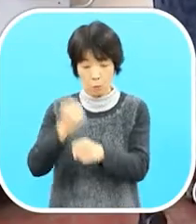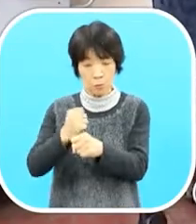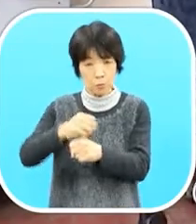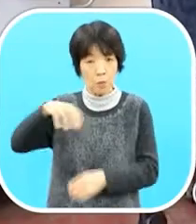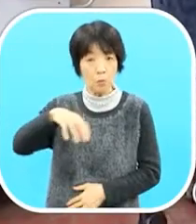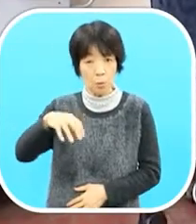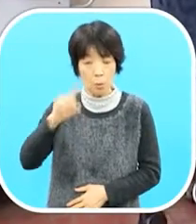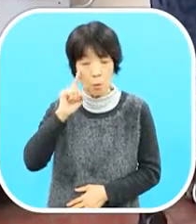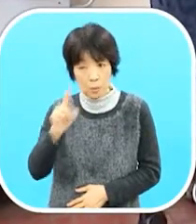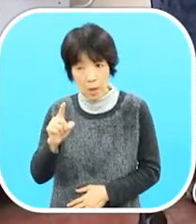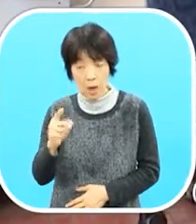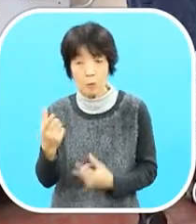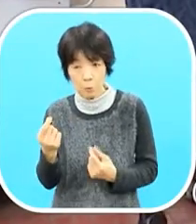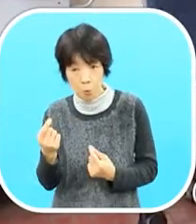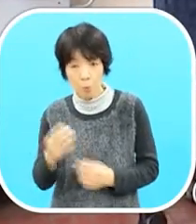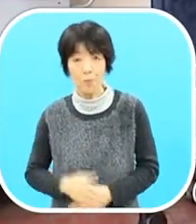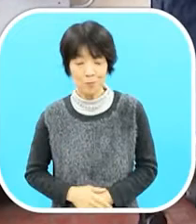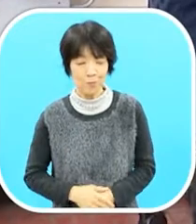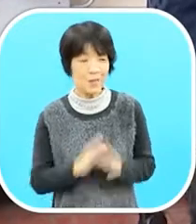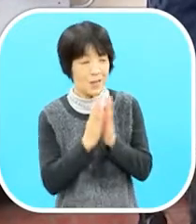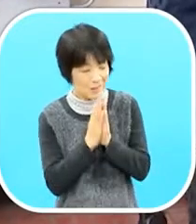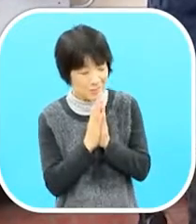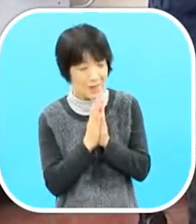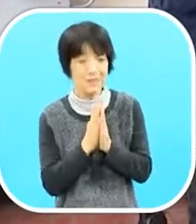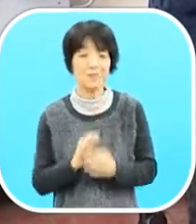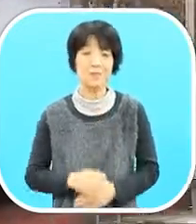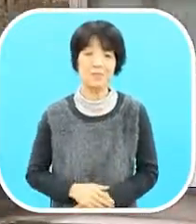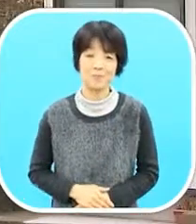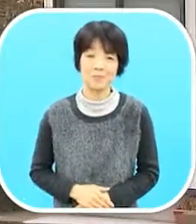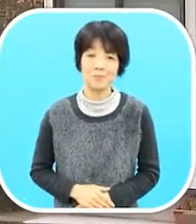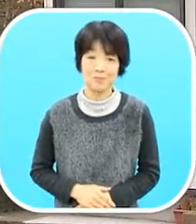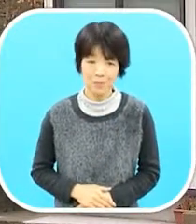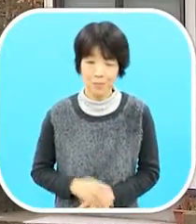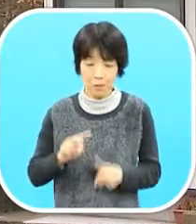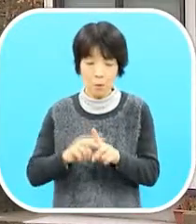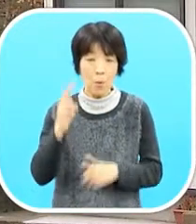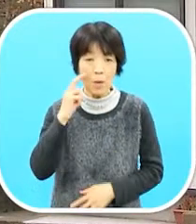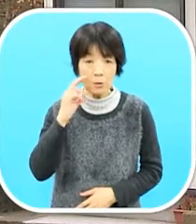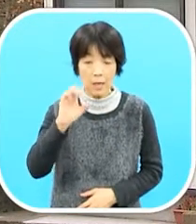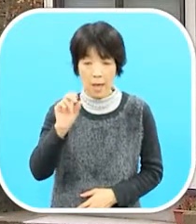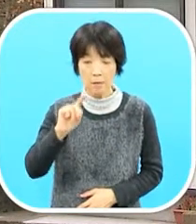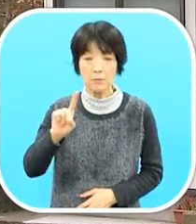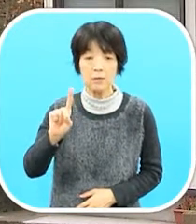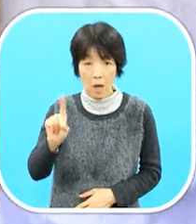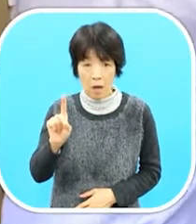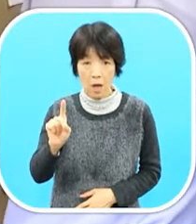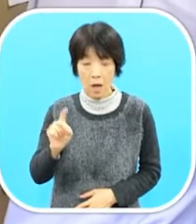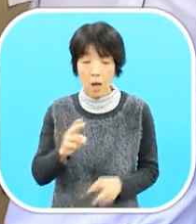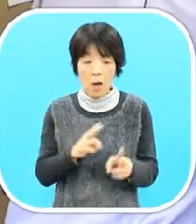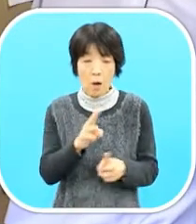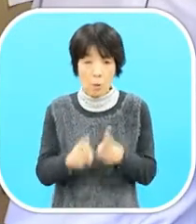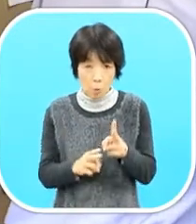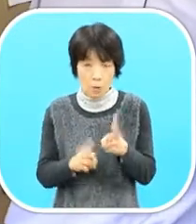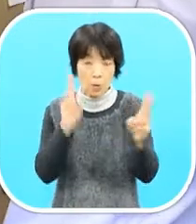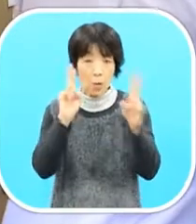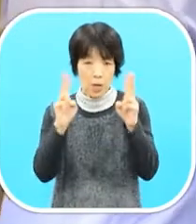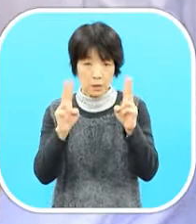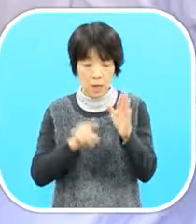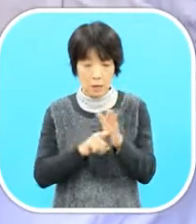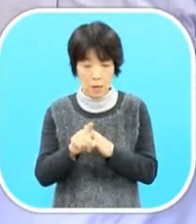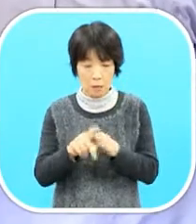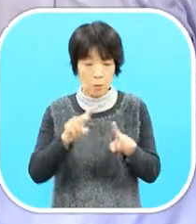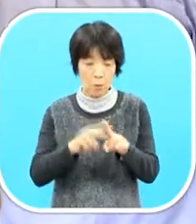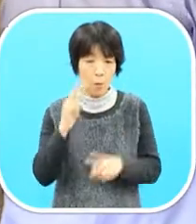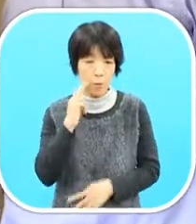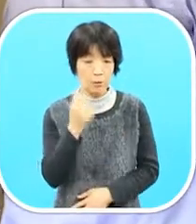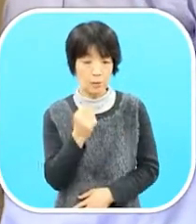火作りを見学してみませんか。 お、やった、お願いします。 小松煙火工業代表取締役の小松忠信さんです。 よろし